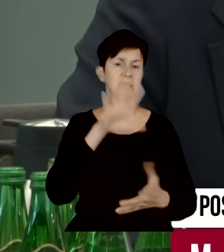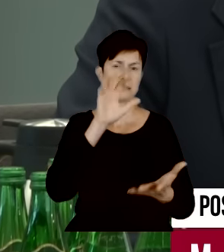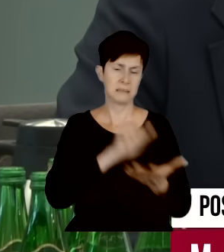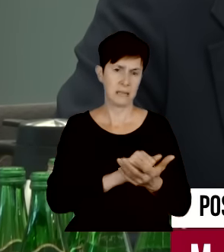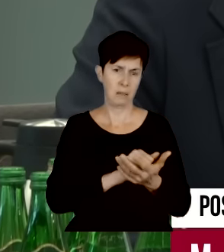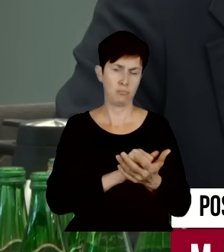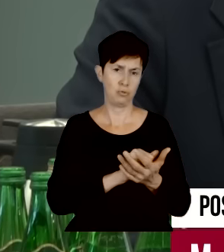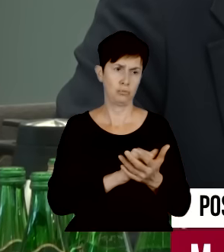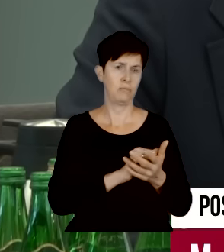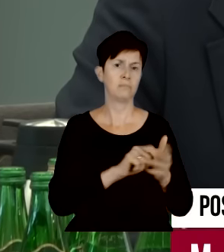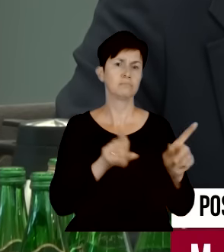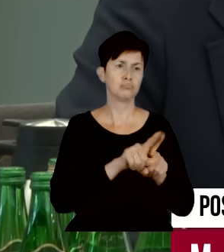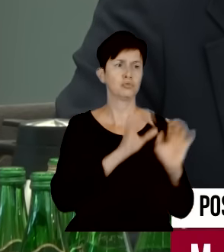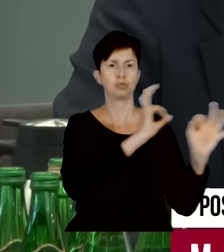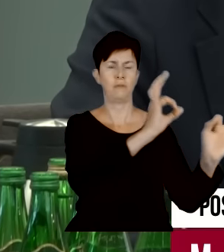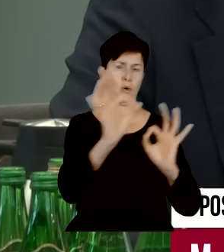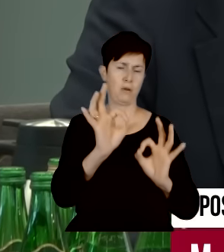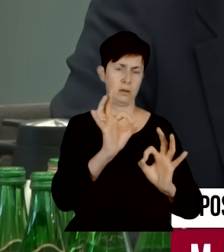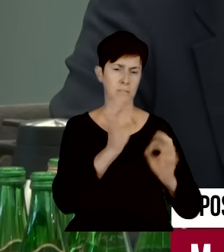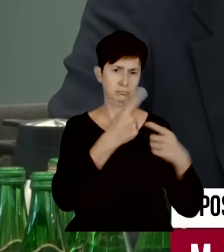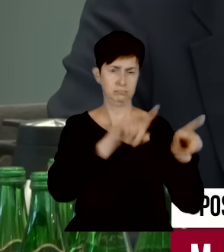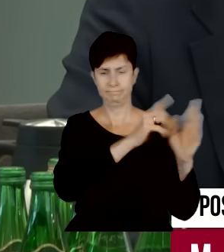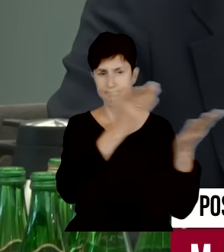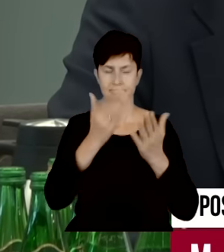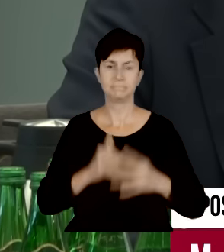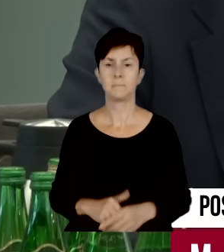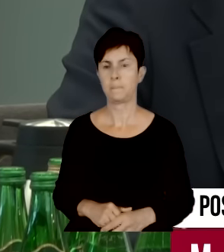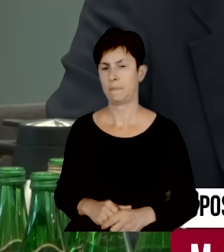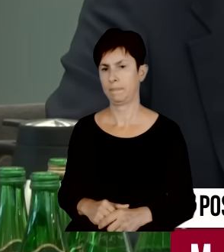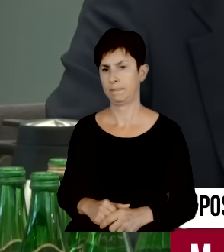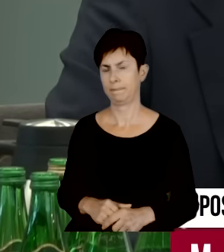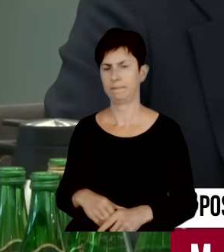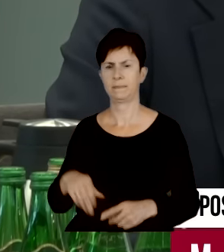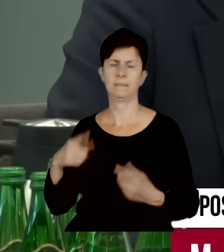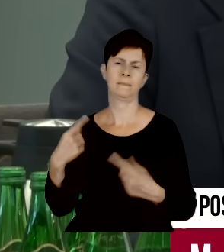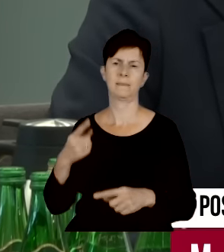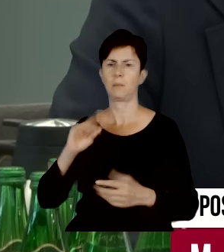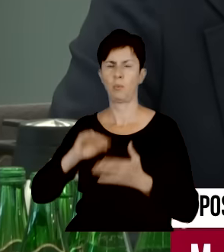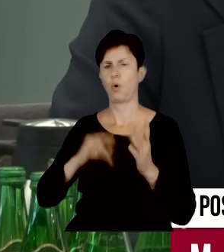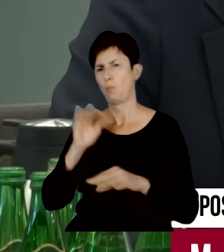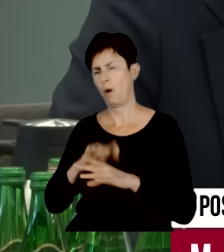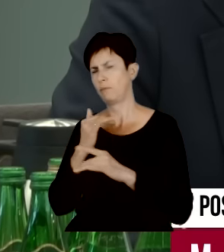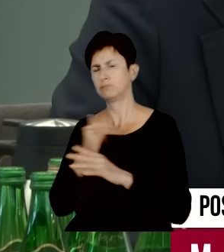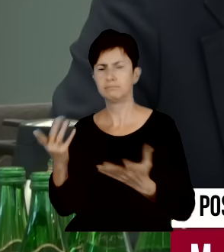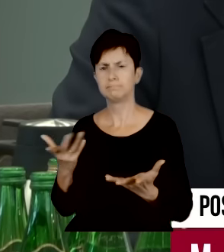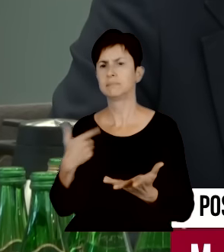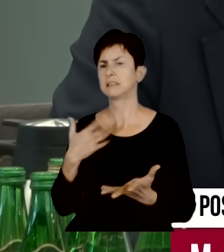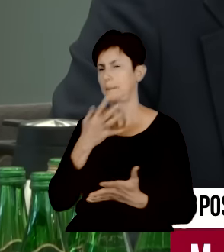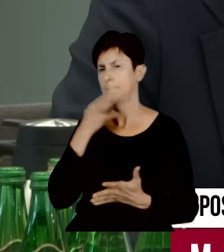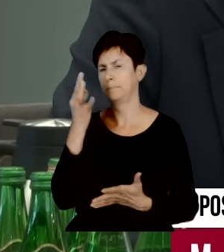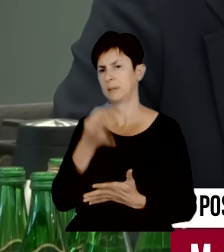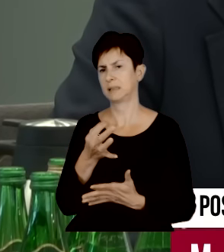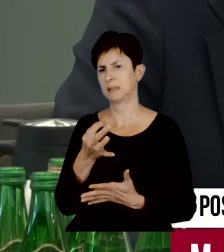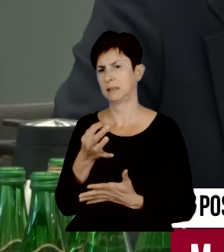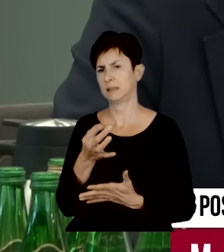właściwości był pan dzisiaj pytany o niepodpisanie umowy to ja dopytam o to o czym mówiłam przed